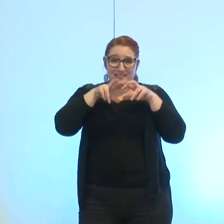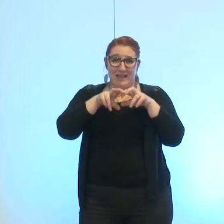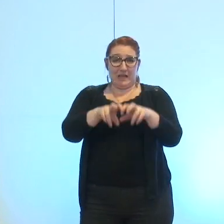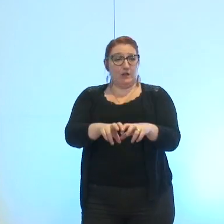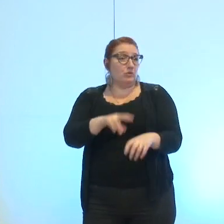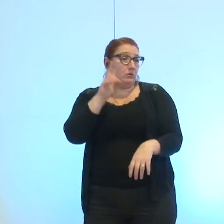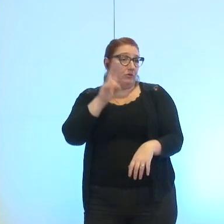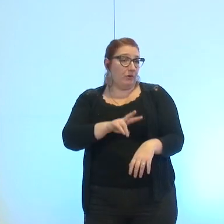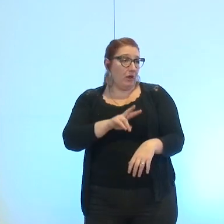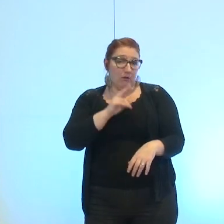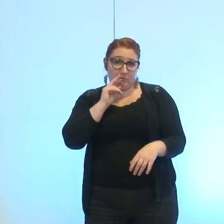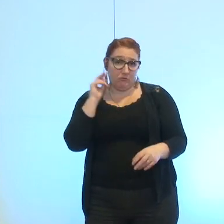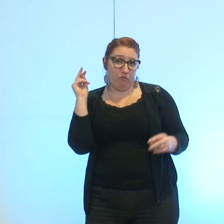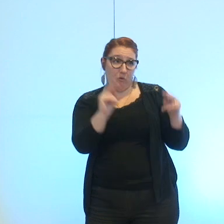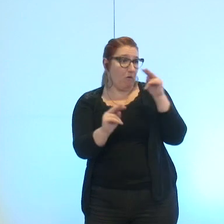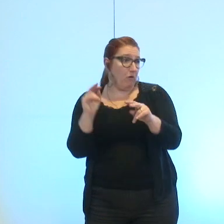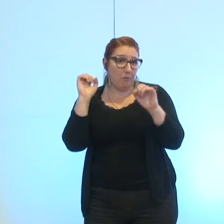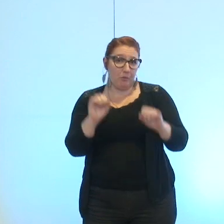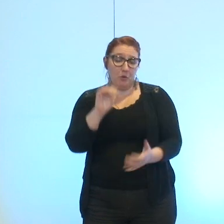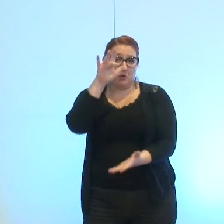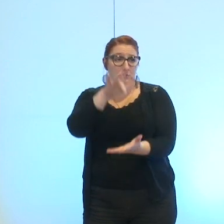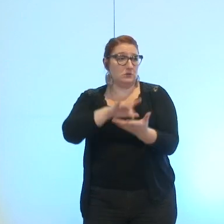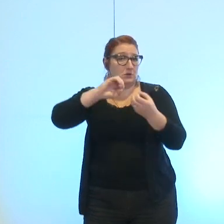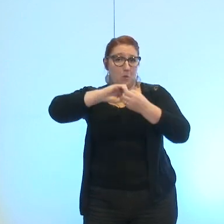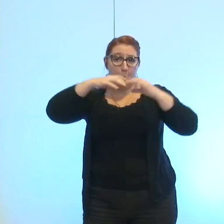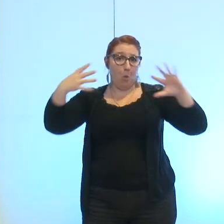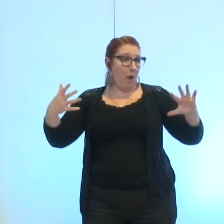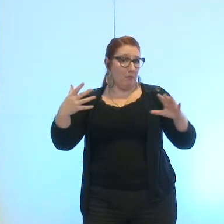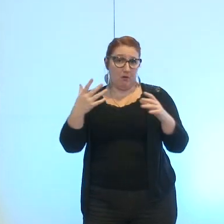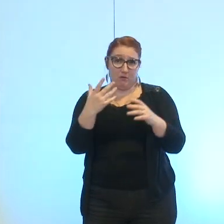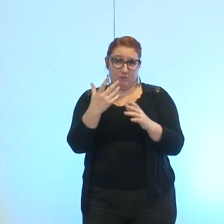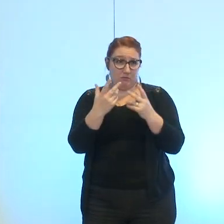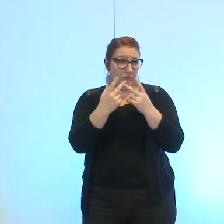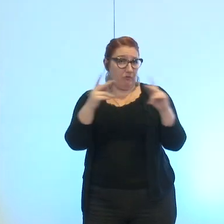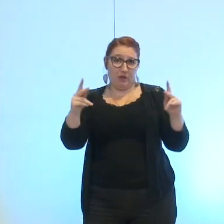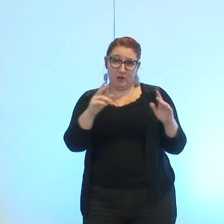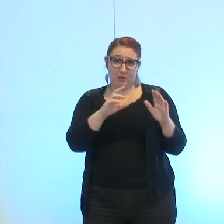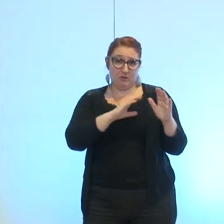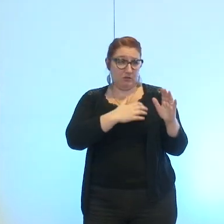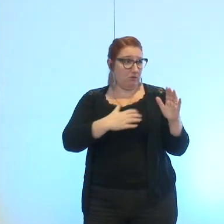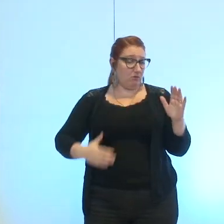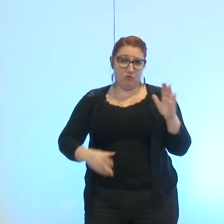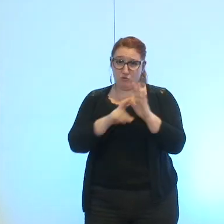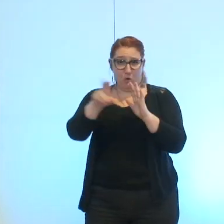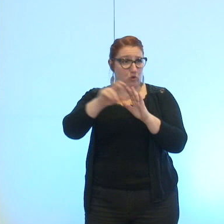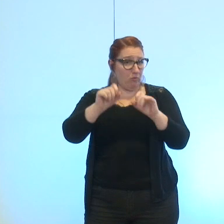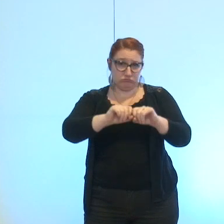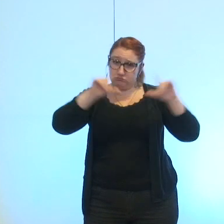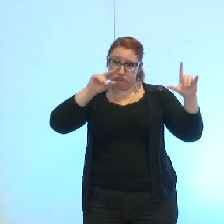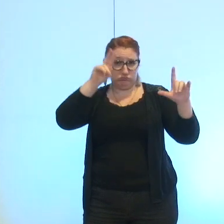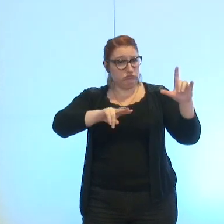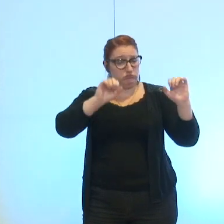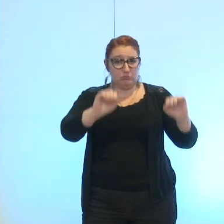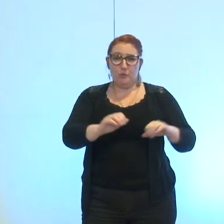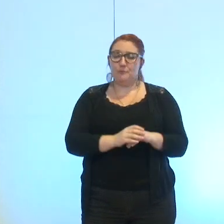Ville et ce qui nous intéresse aujourd'hui c'est de partager des conclusions très général dans un